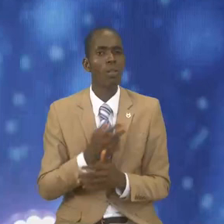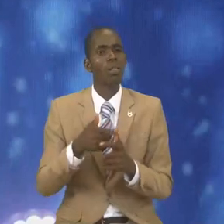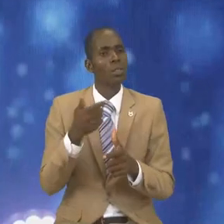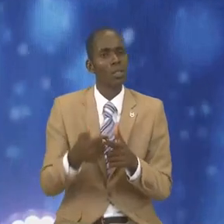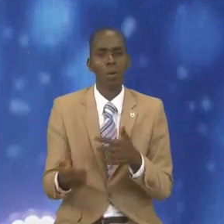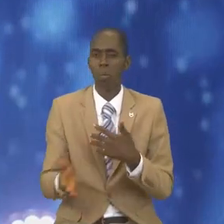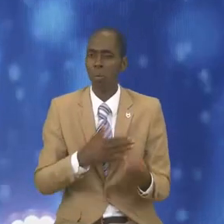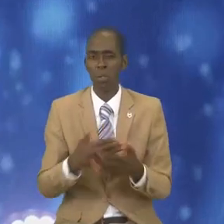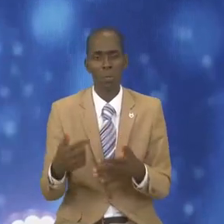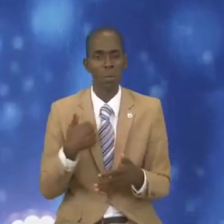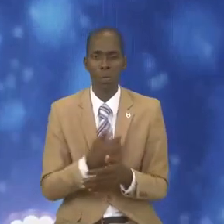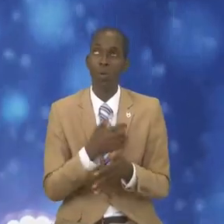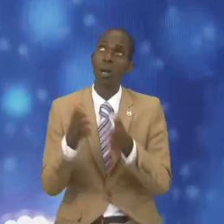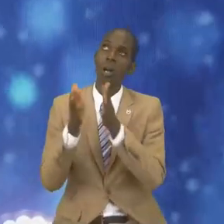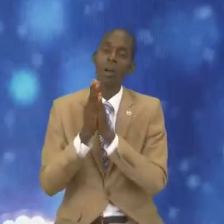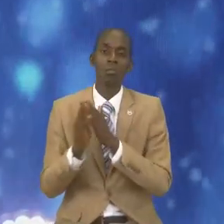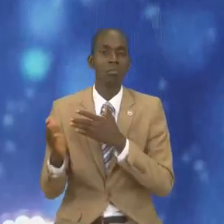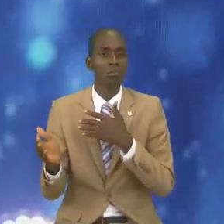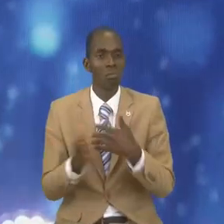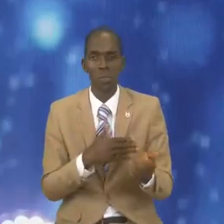quelque chose que nous demandions,